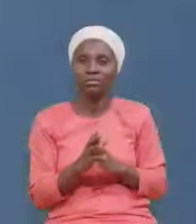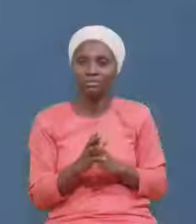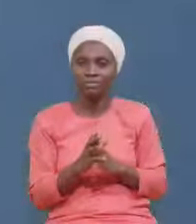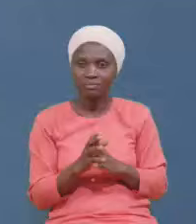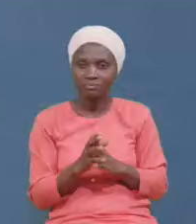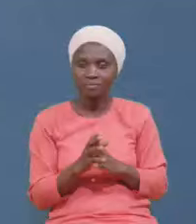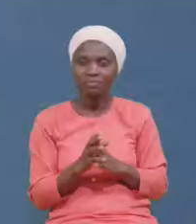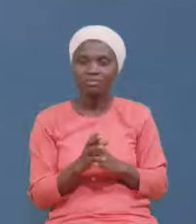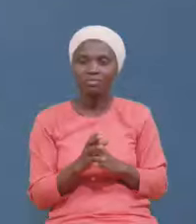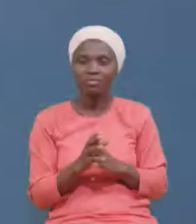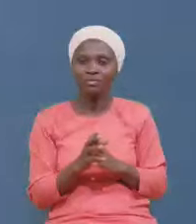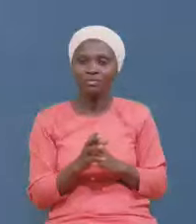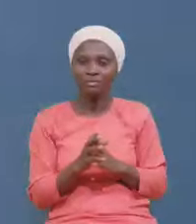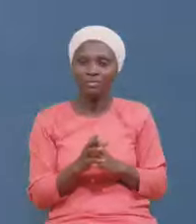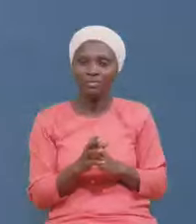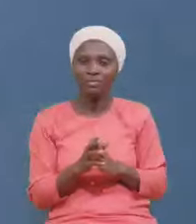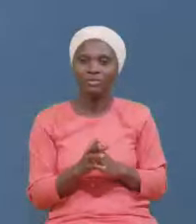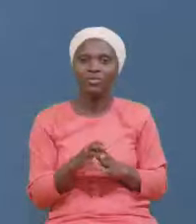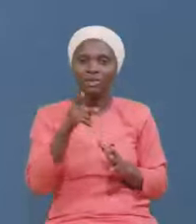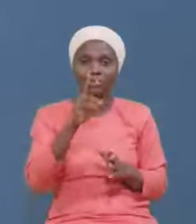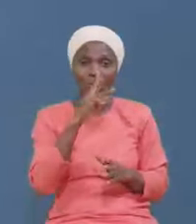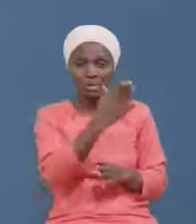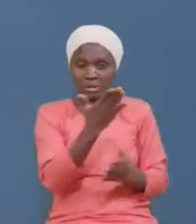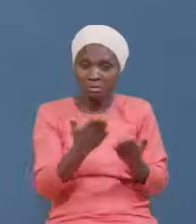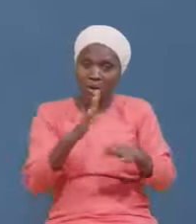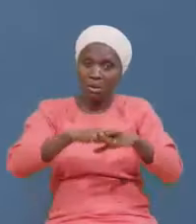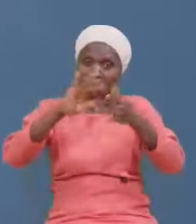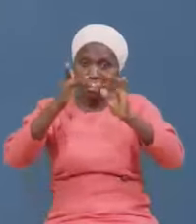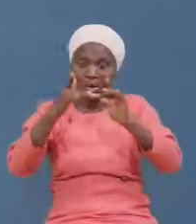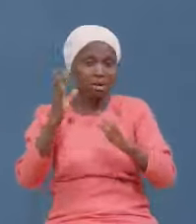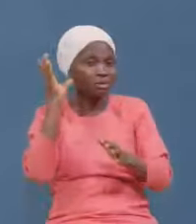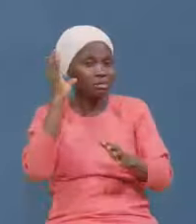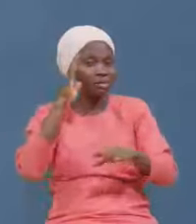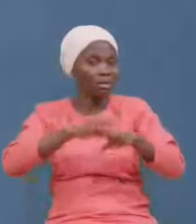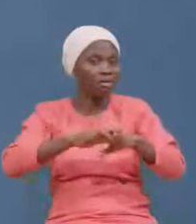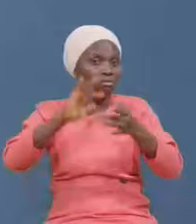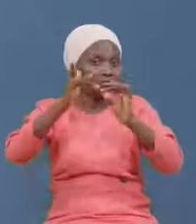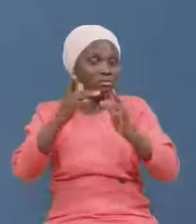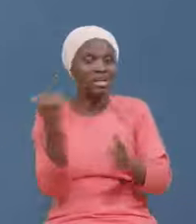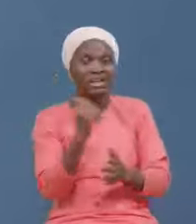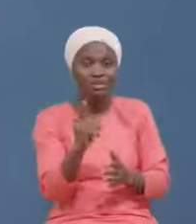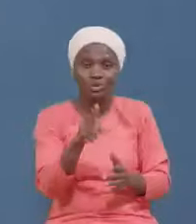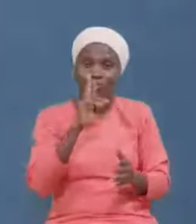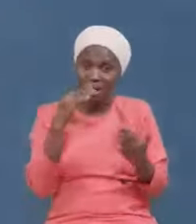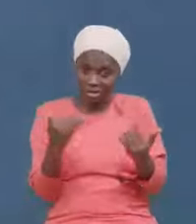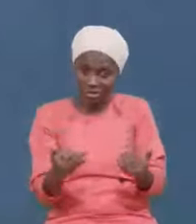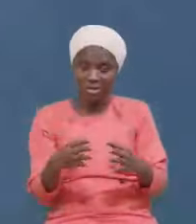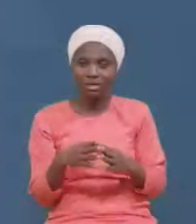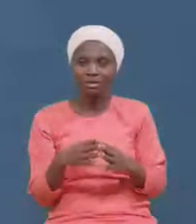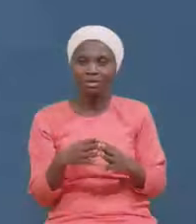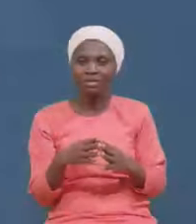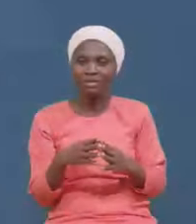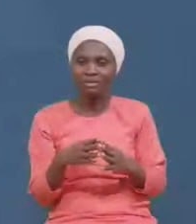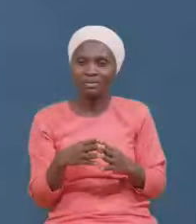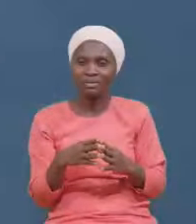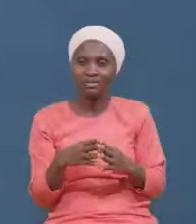పైకి చాపండి. You are there online. మీరు ఆన్లైన్ లో వీక్షిస్తున్నా. Anywhere you are. లేక మీరు ఎక్కడ ఉన్నా ఇక్కడ కూర్చున్నా. The place